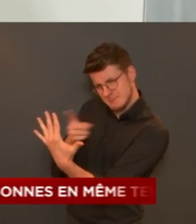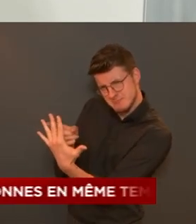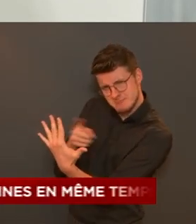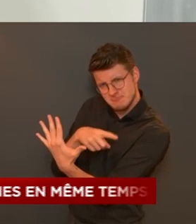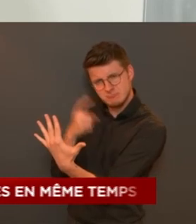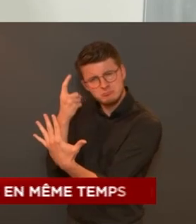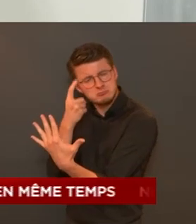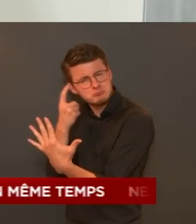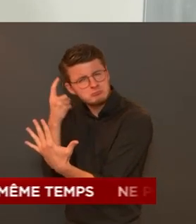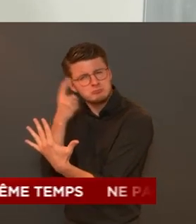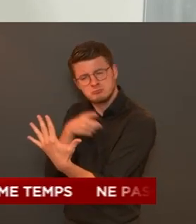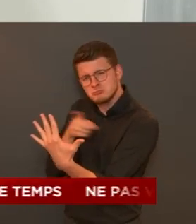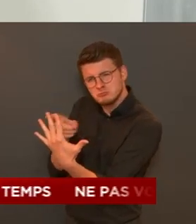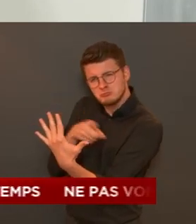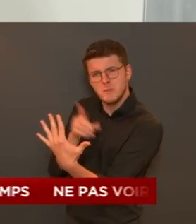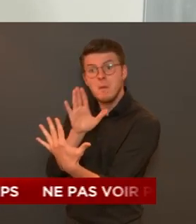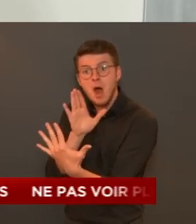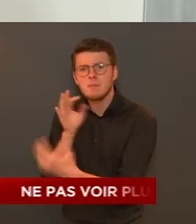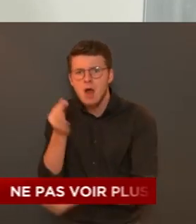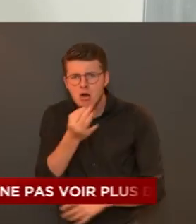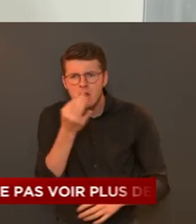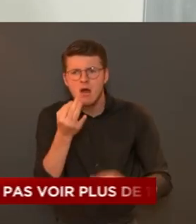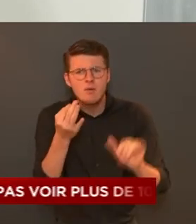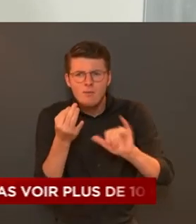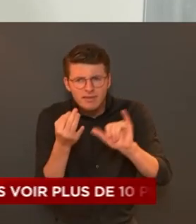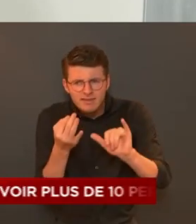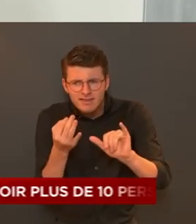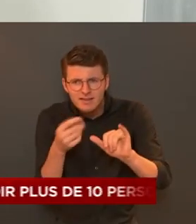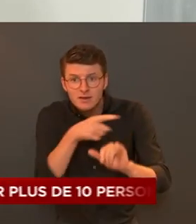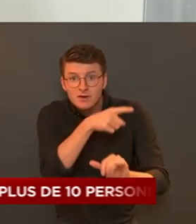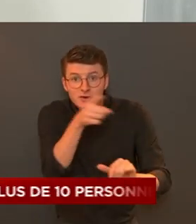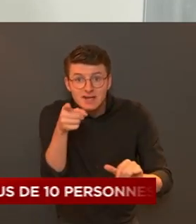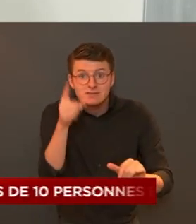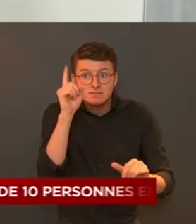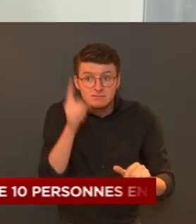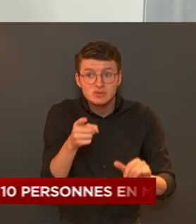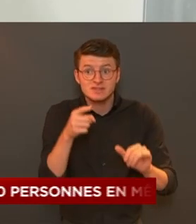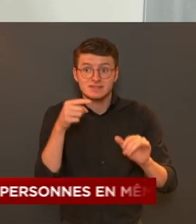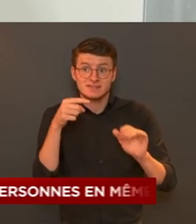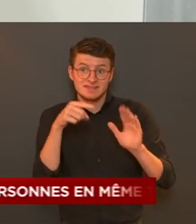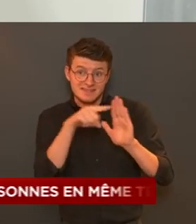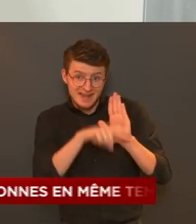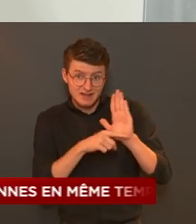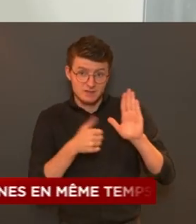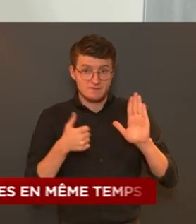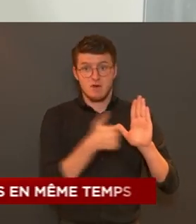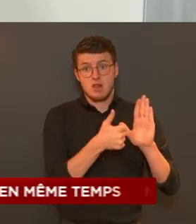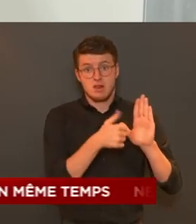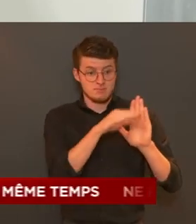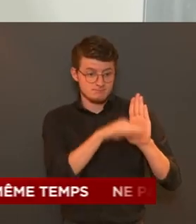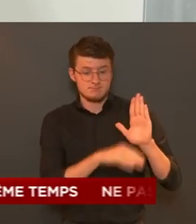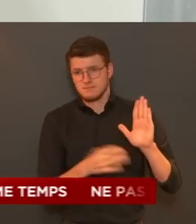conscience. Mais on n'insistera jamais assez pour dire qu'il faut absolument suivre cette ligne